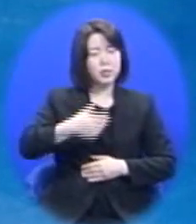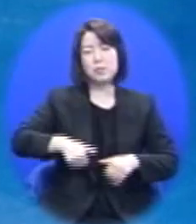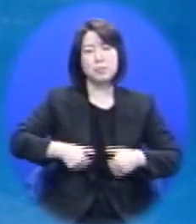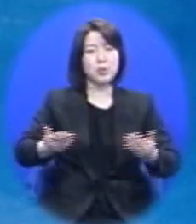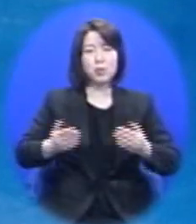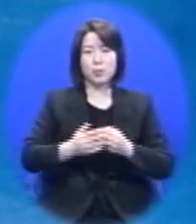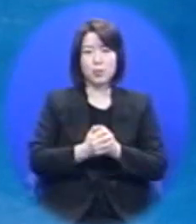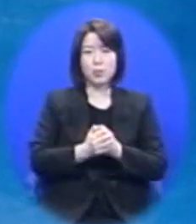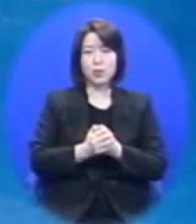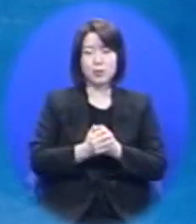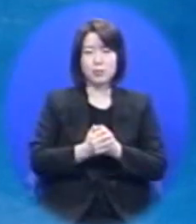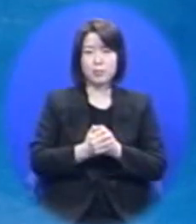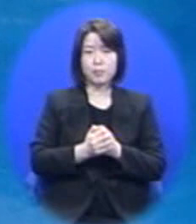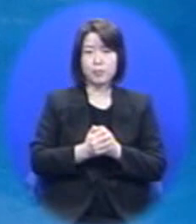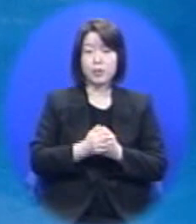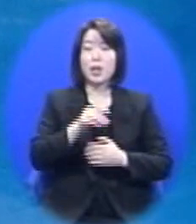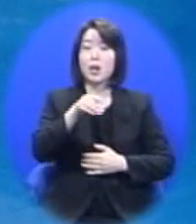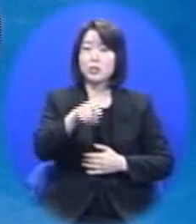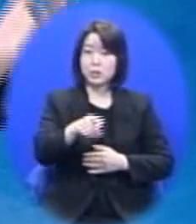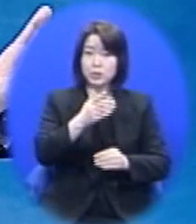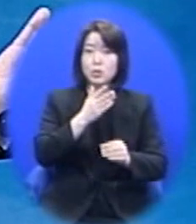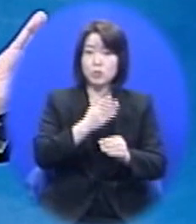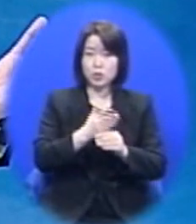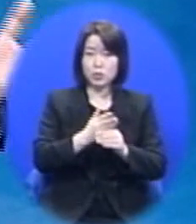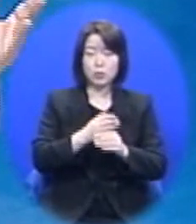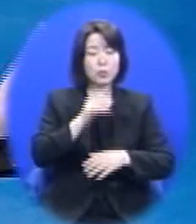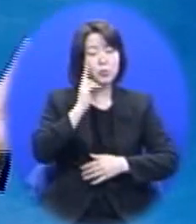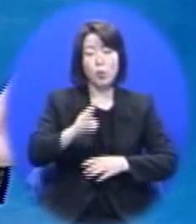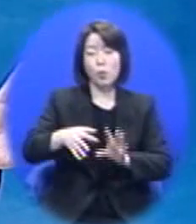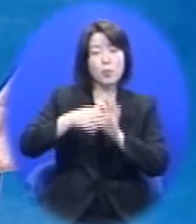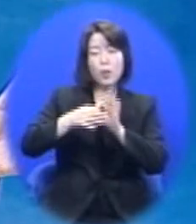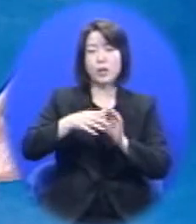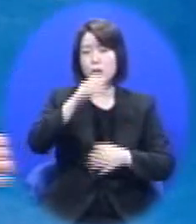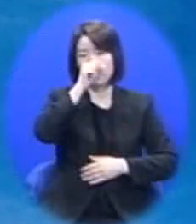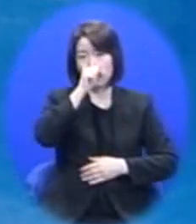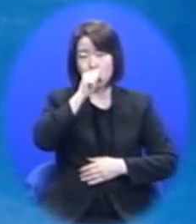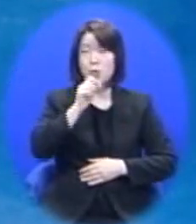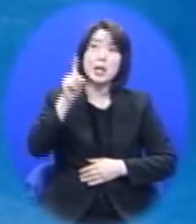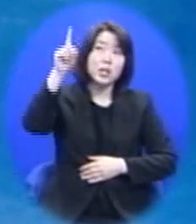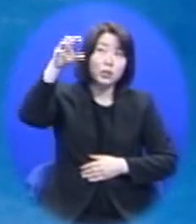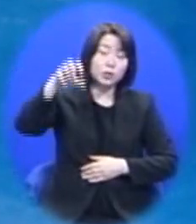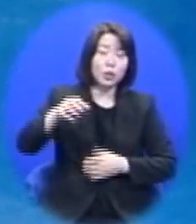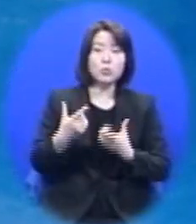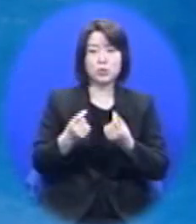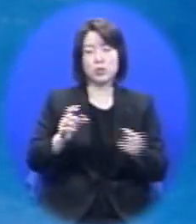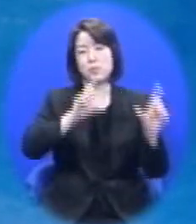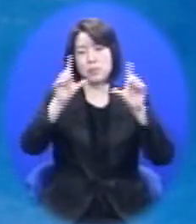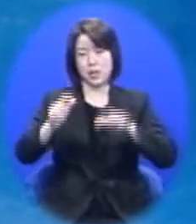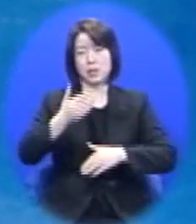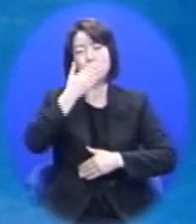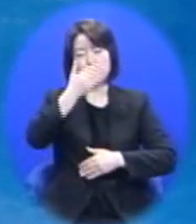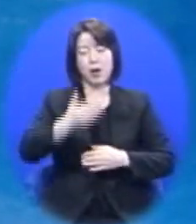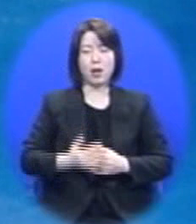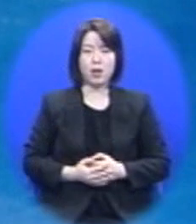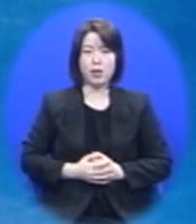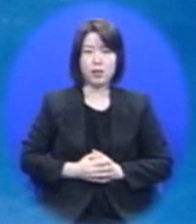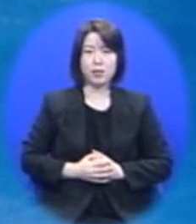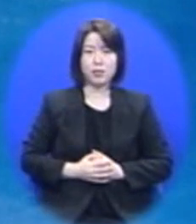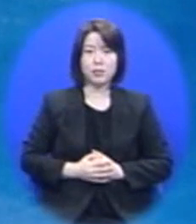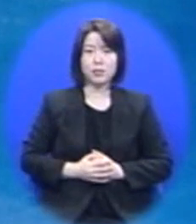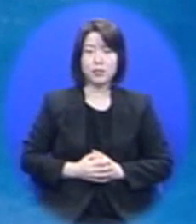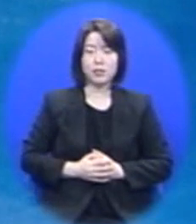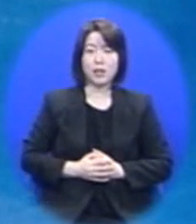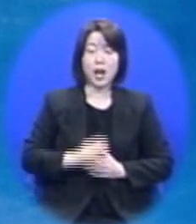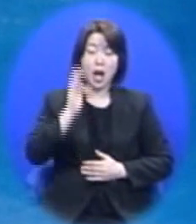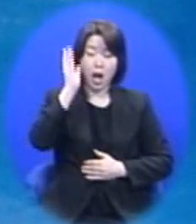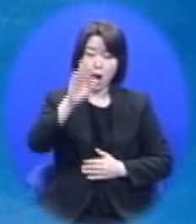없고, 그러면서도 너무 관계가 좋고 천국같이 그렇게 사라지더라는 거죠. 살